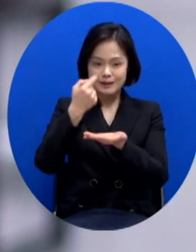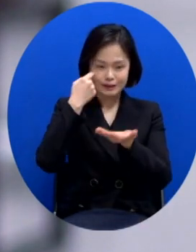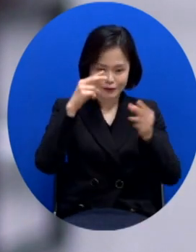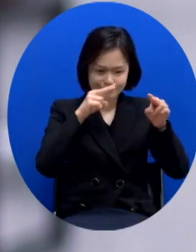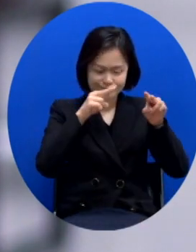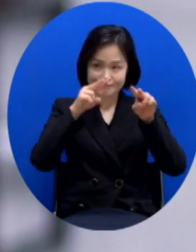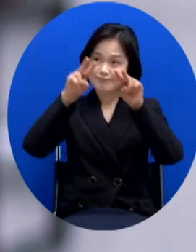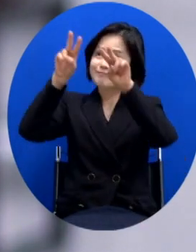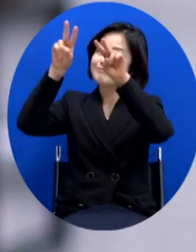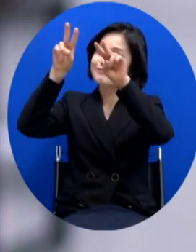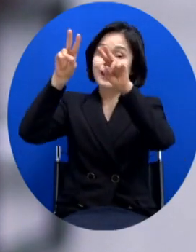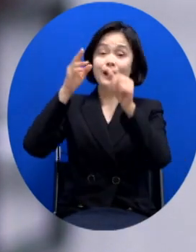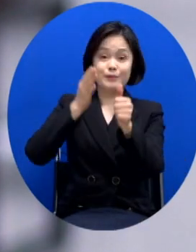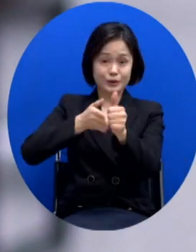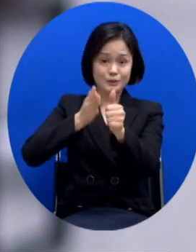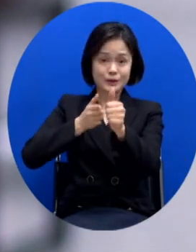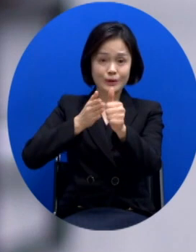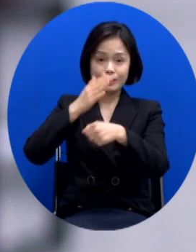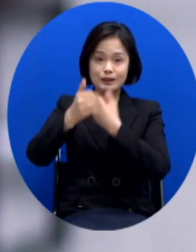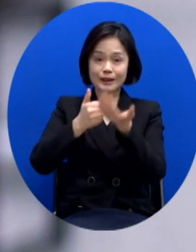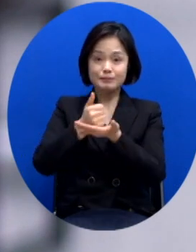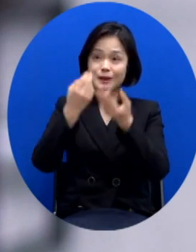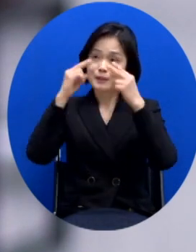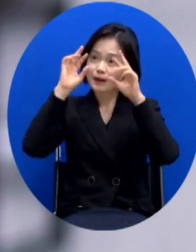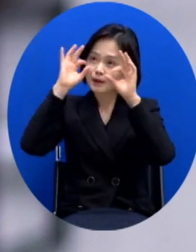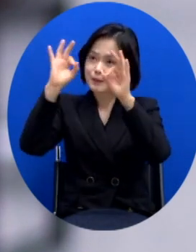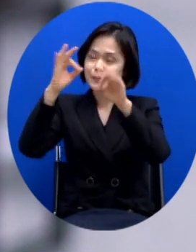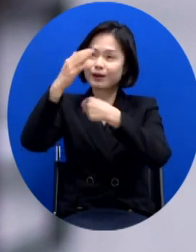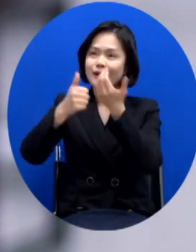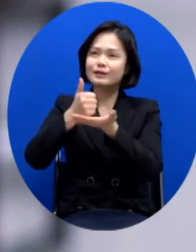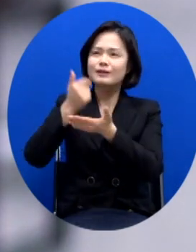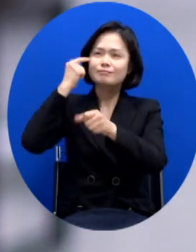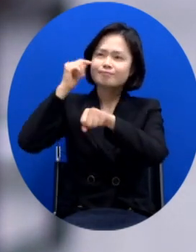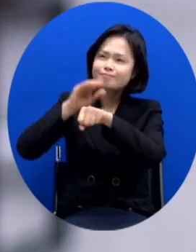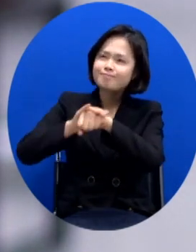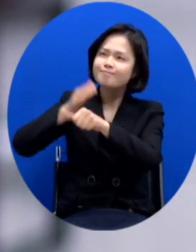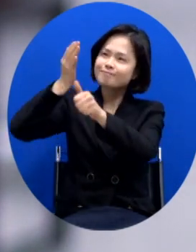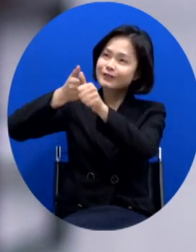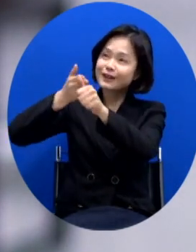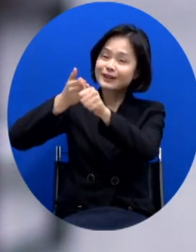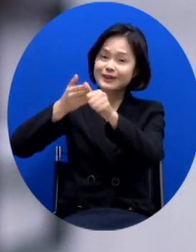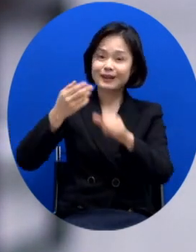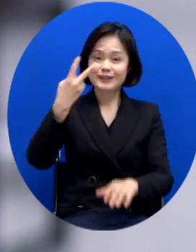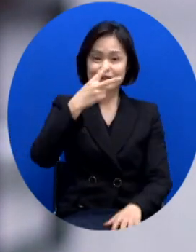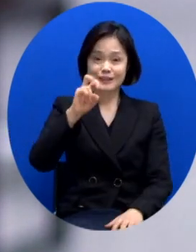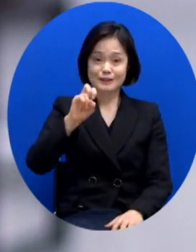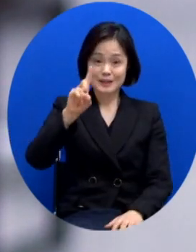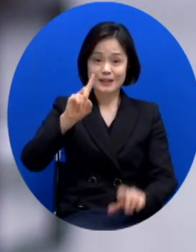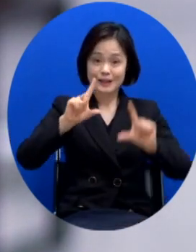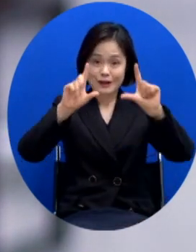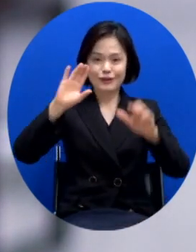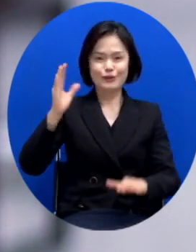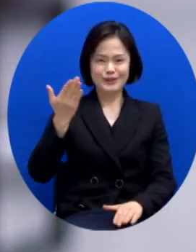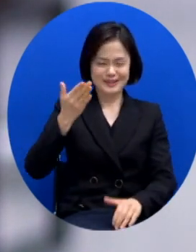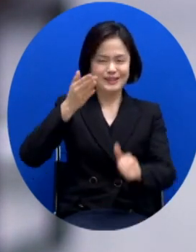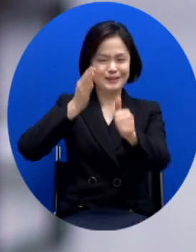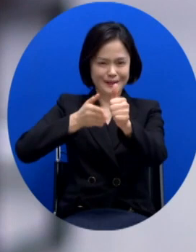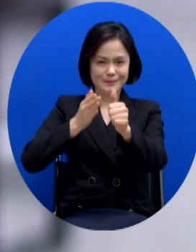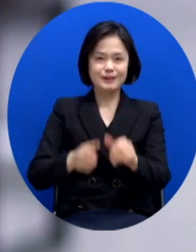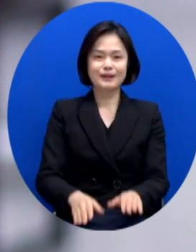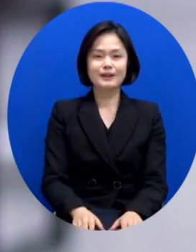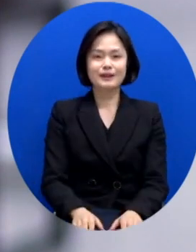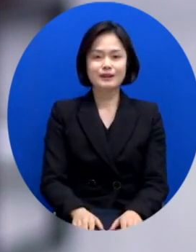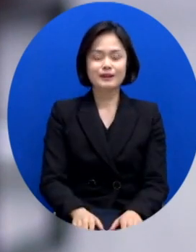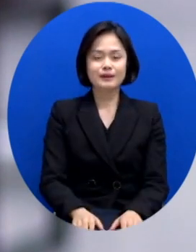하나님을 바라보며 하나님께 지혜를 구하는 한해가 되시기를 바랍니다 요즘 우리 의 사회는